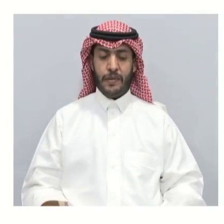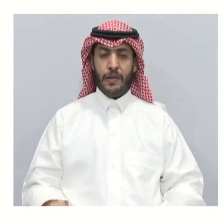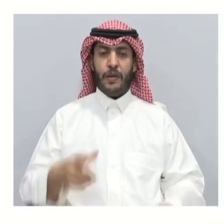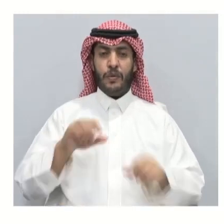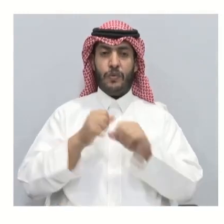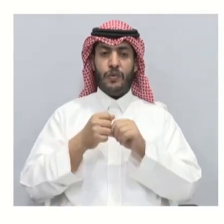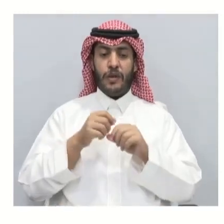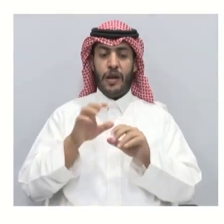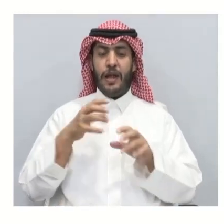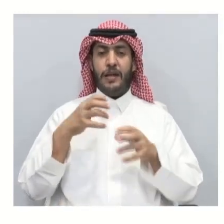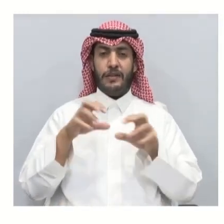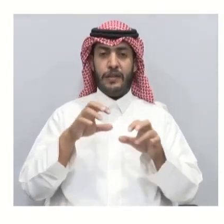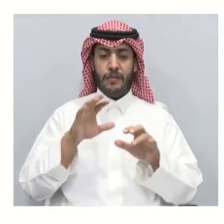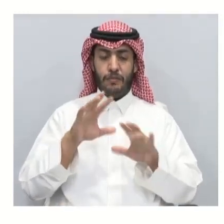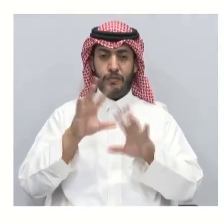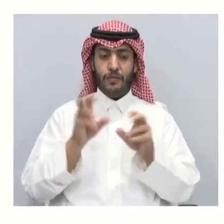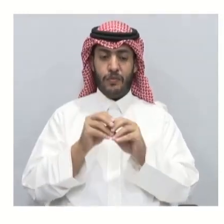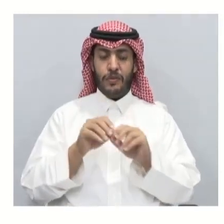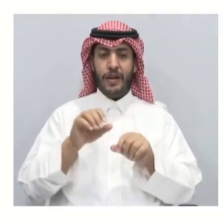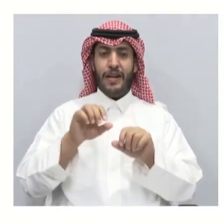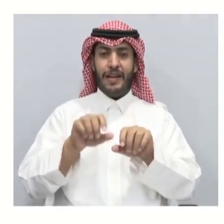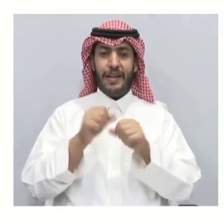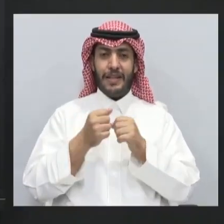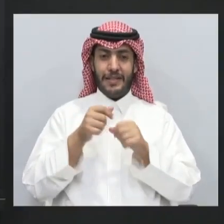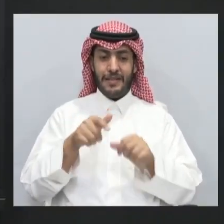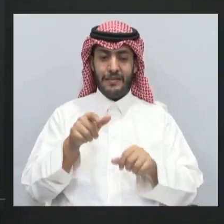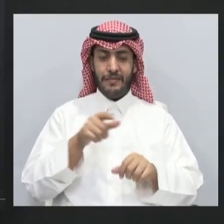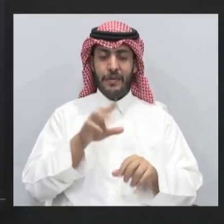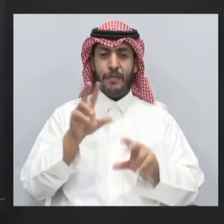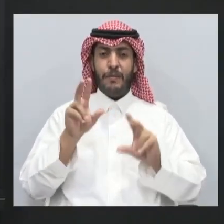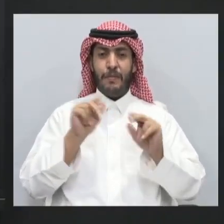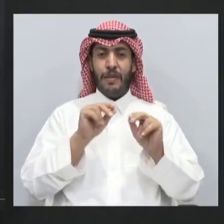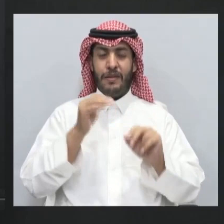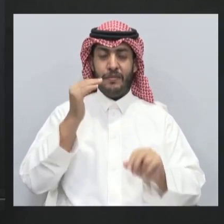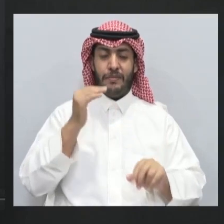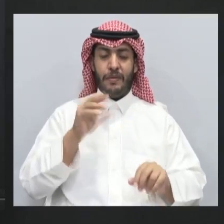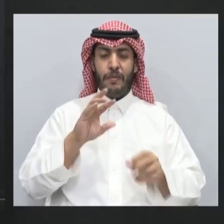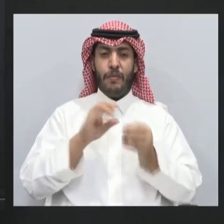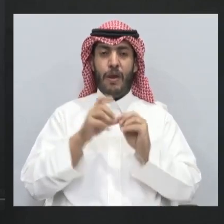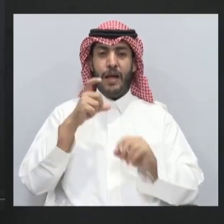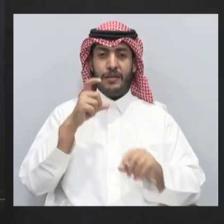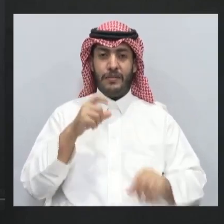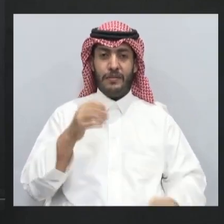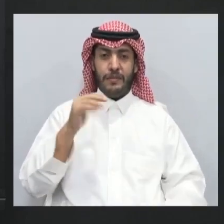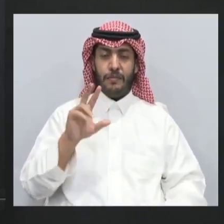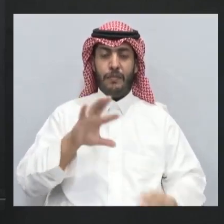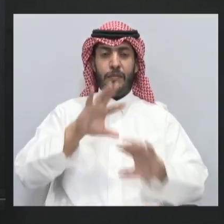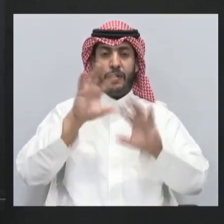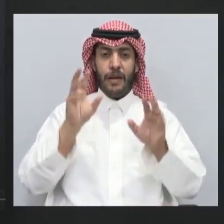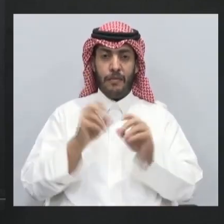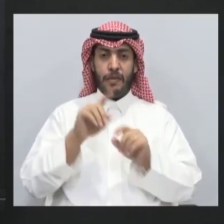الكسور كاجزاء من مجموعه نلاحظ ان هذا الكسر بارك الله فيكم مثل لنا الاجزاء الملونه بالازرق من